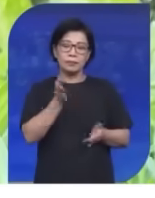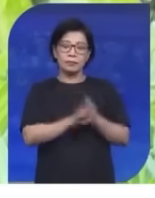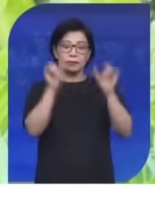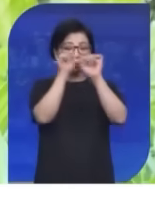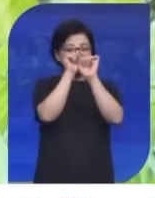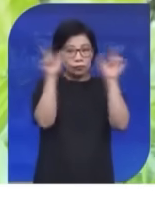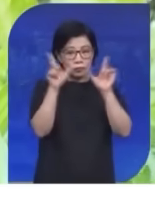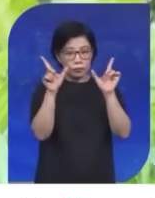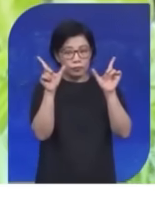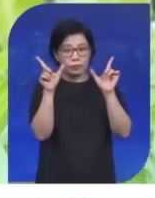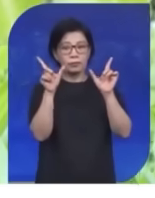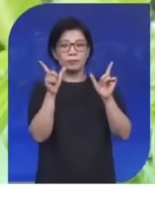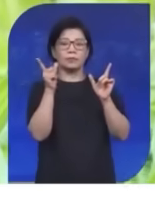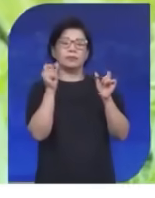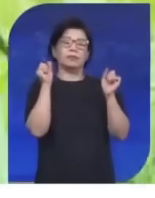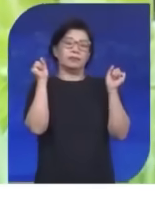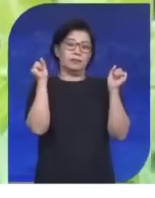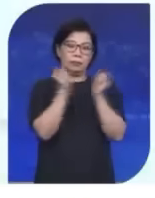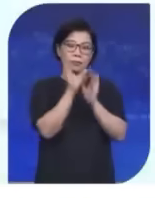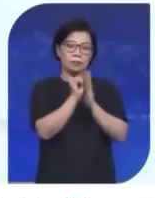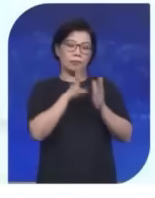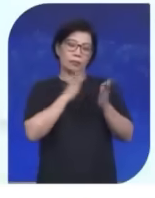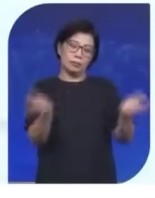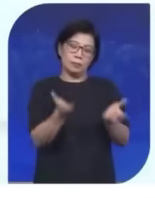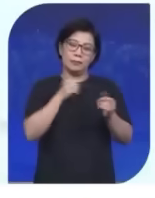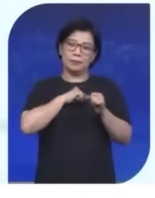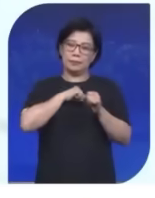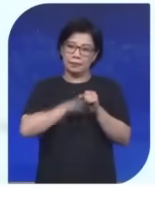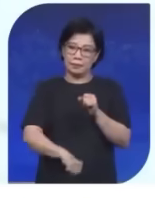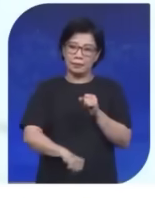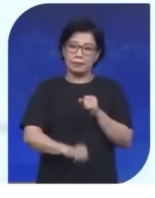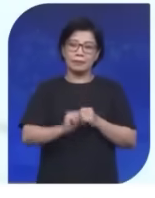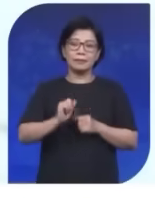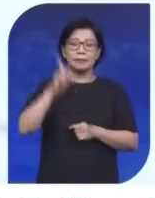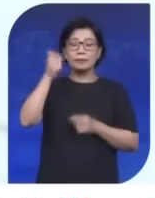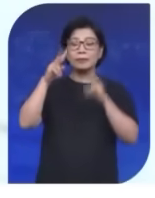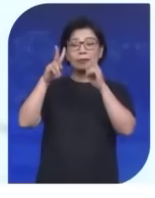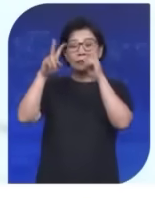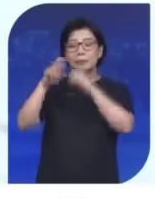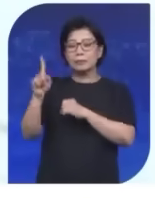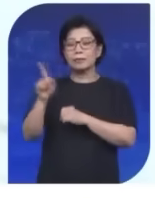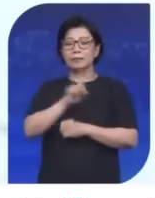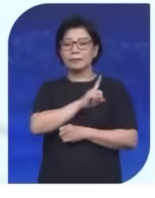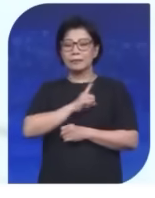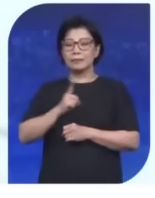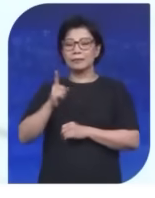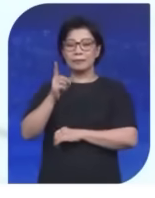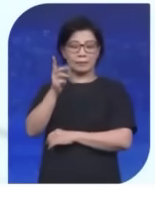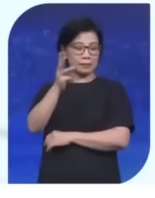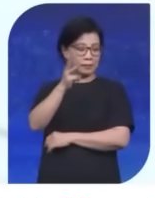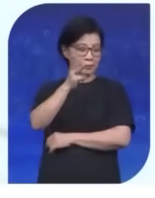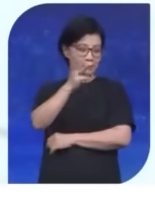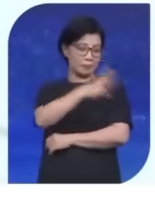này thì họ mới đồng thuận trong cái việc mà chính sách khuyến sinh của mình được. Còn với kinh nghiệm nhiều năm nghiên cứu về vấn đề dân số, giáo sư Nguyễn Thiện Nhân cho